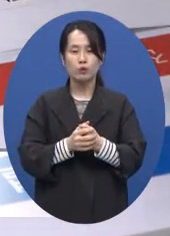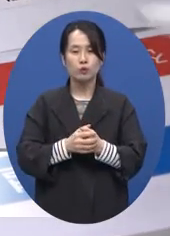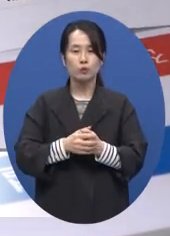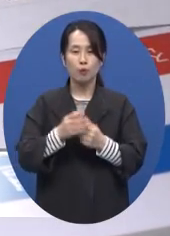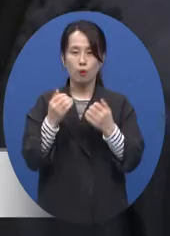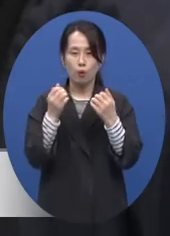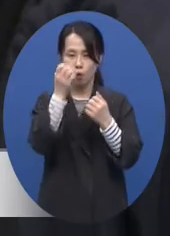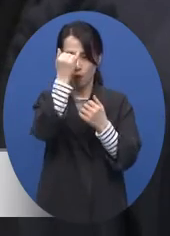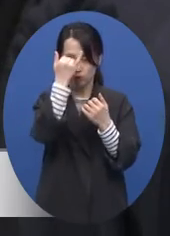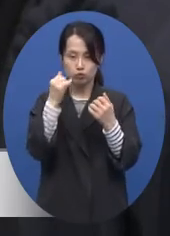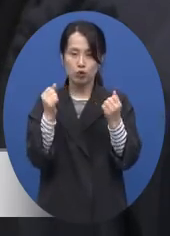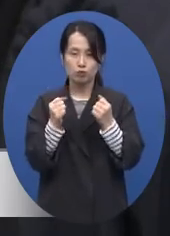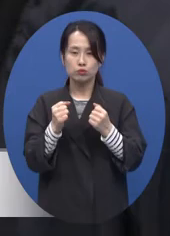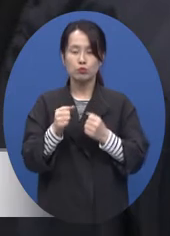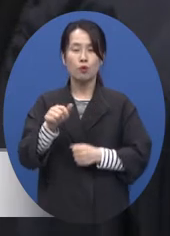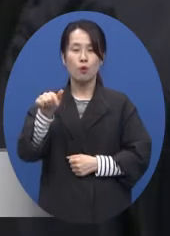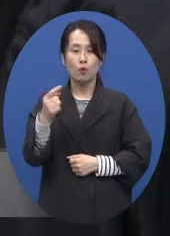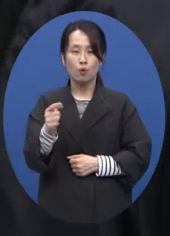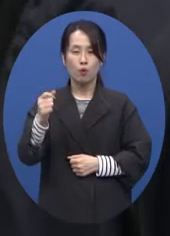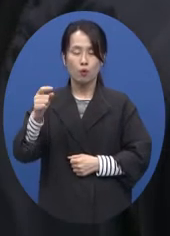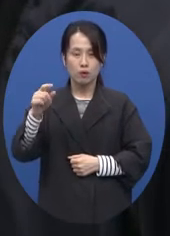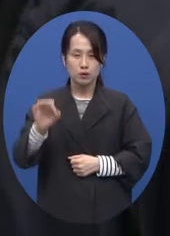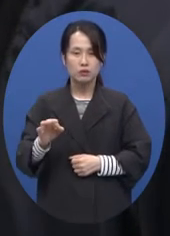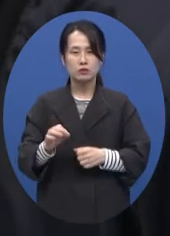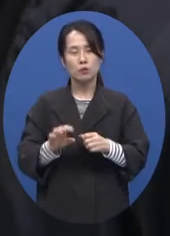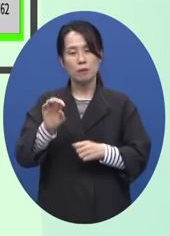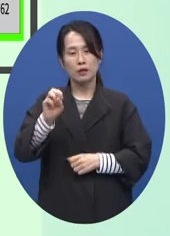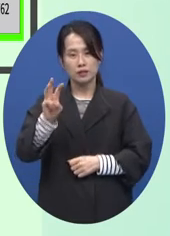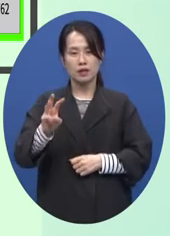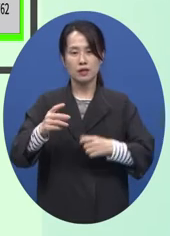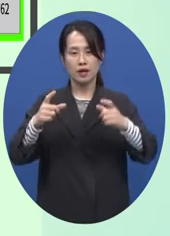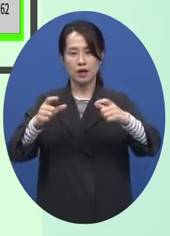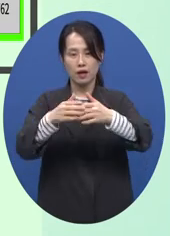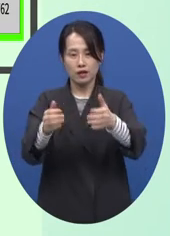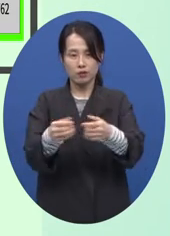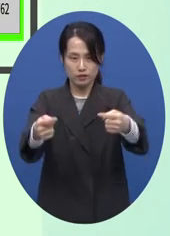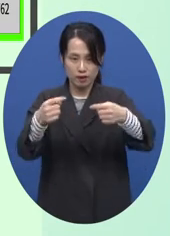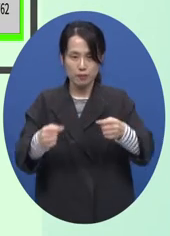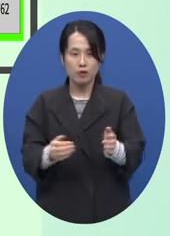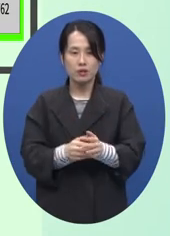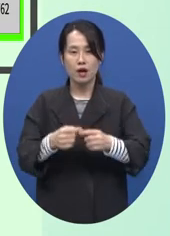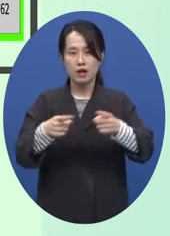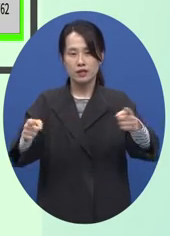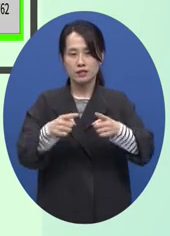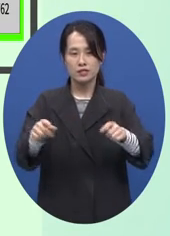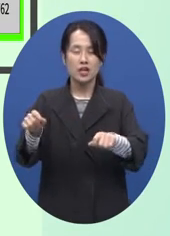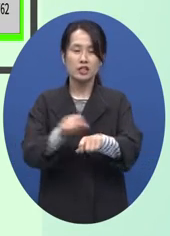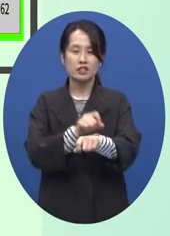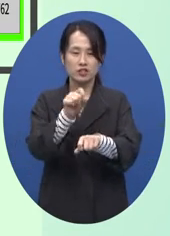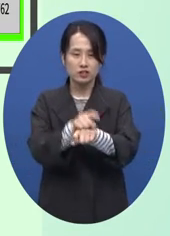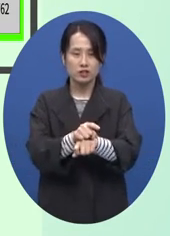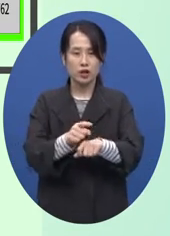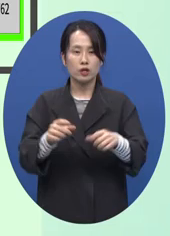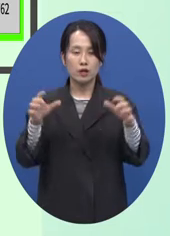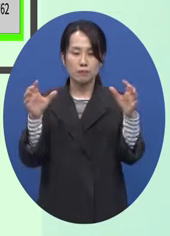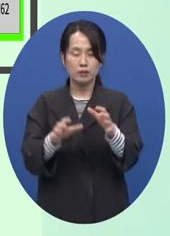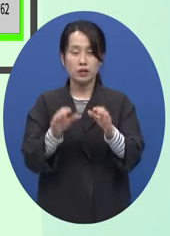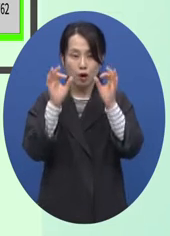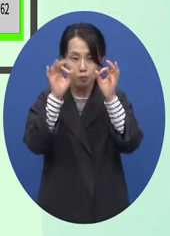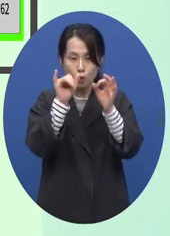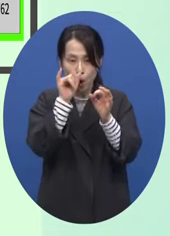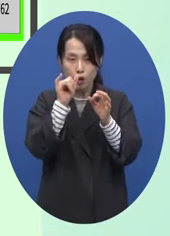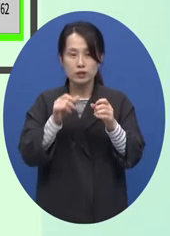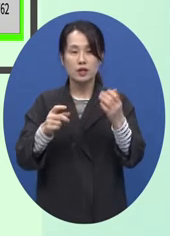고창 등 타 지자체를 비롯한 43 개 기관이 참여합니다 1층엔 각 지역 특색을 한 곳에서 볼 수 있는 전북 지역 화폐